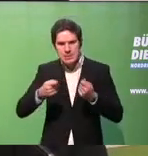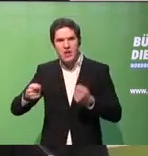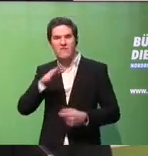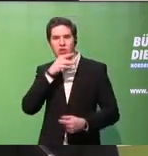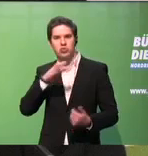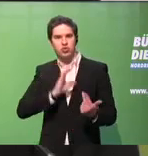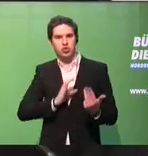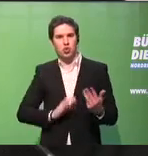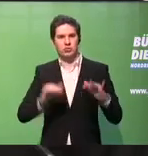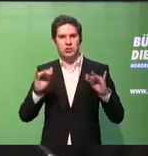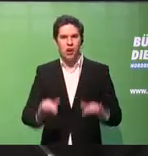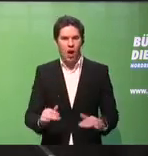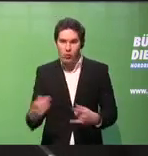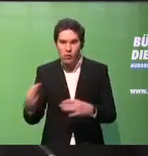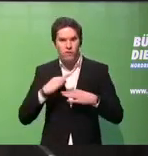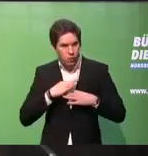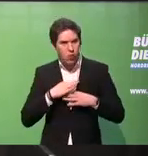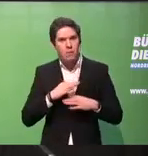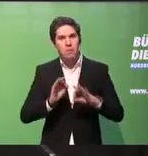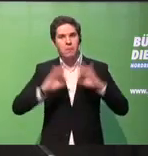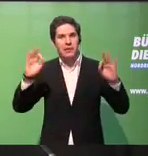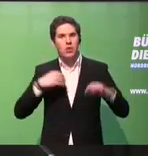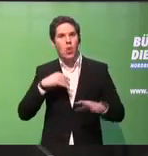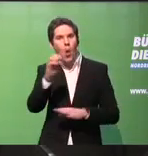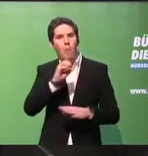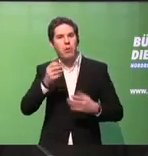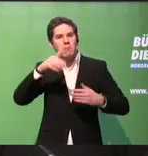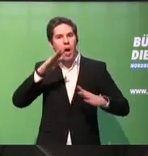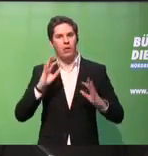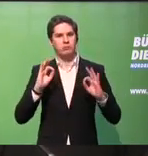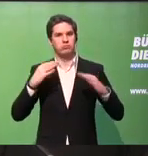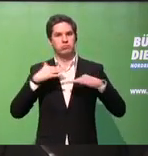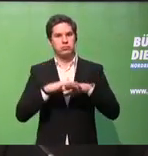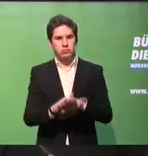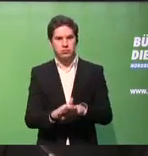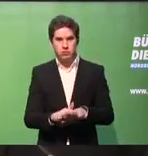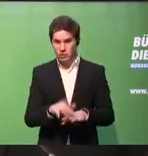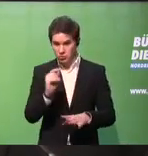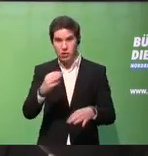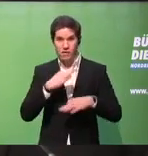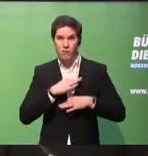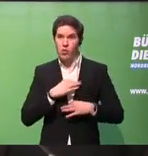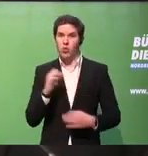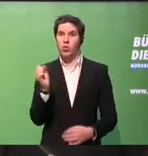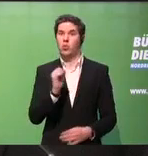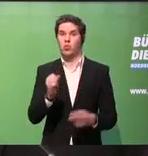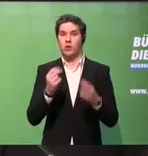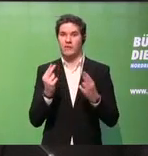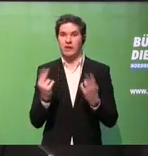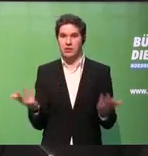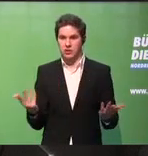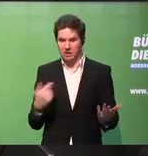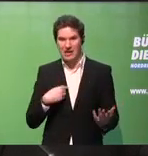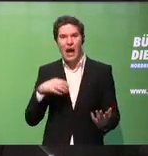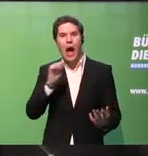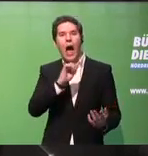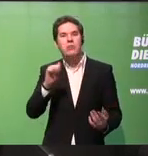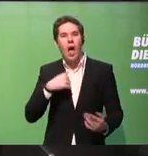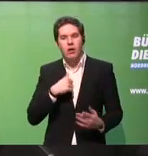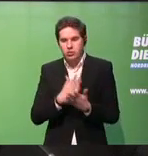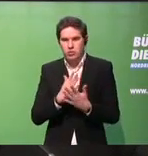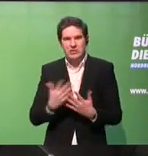das näher an Europa gebracht. Ihr glaubt gar nicht, was das für mich bedeutet. Nach 10 Jahren Engagement bei Attac,